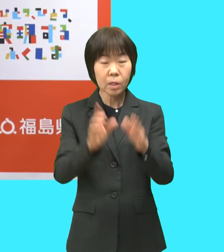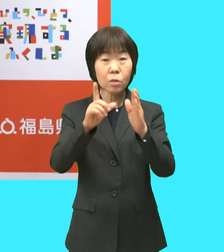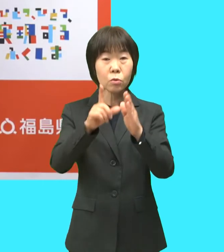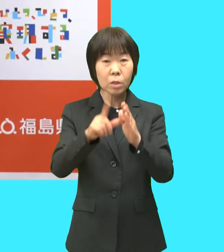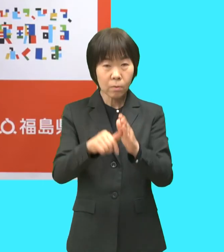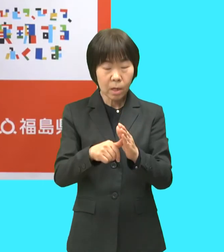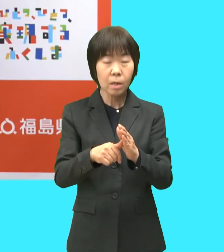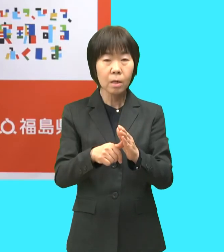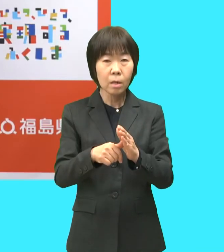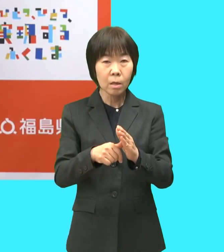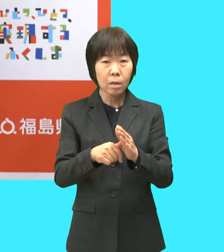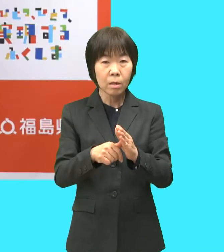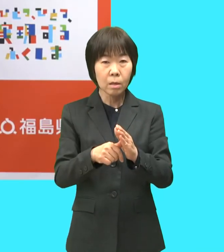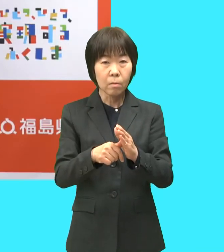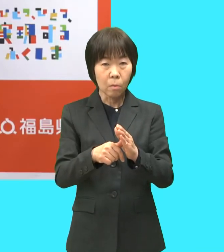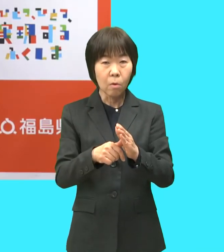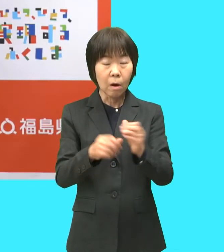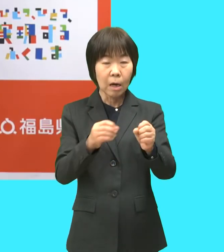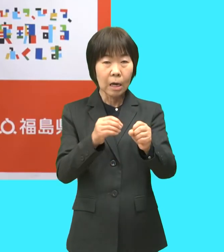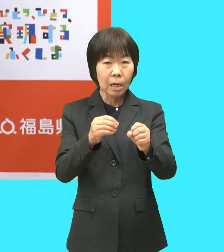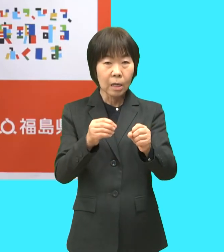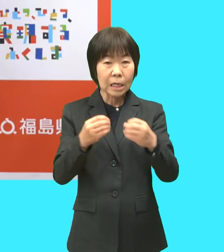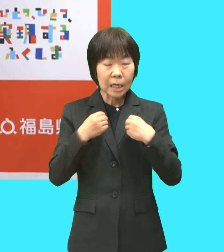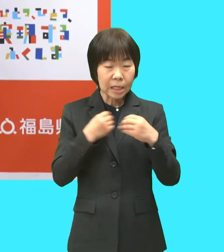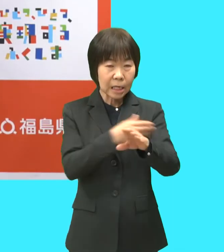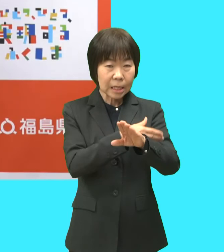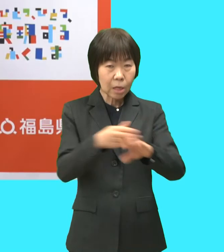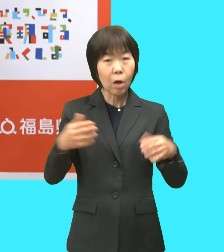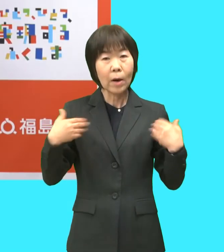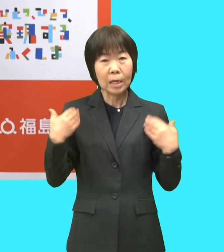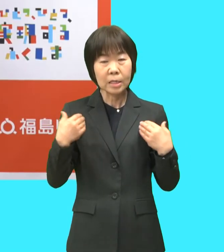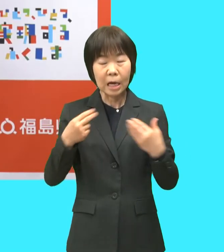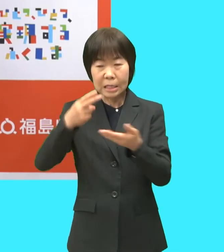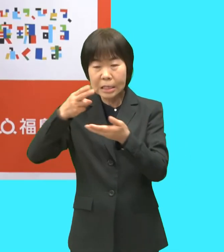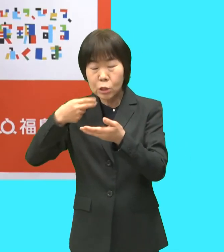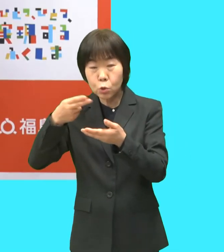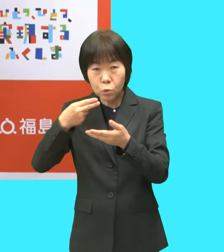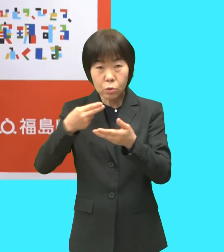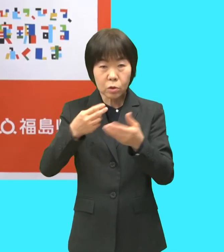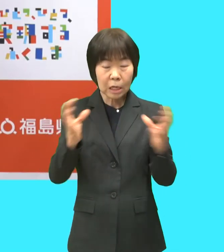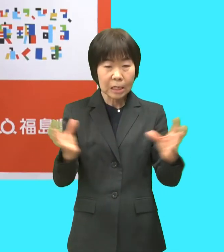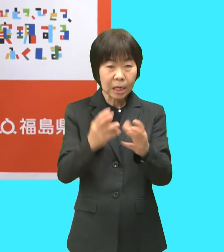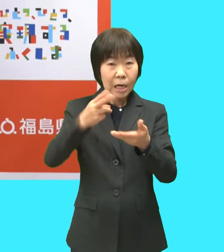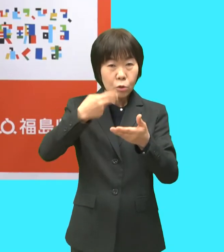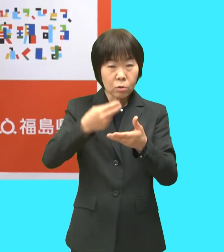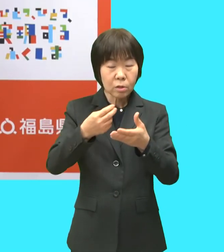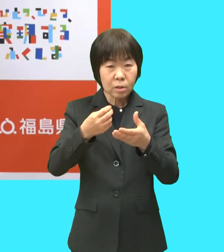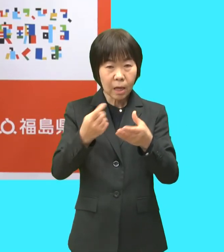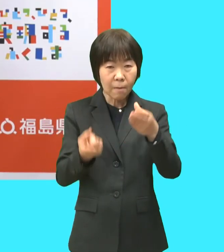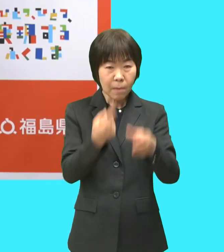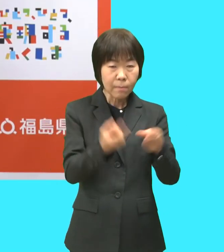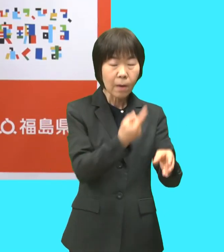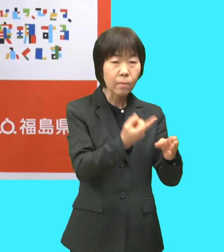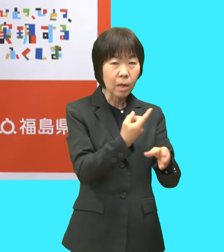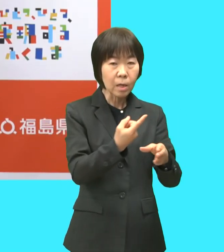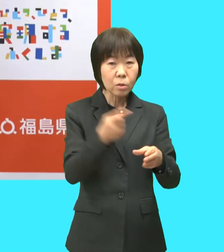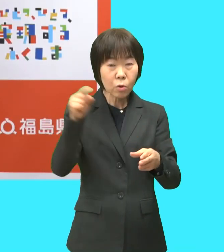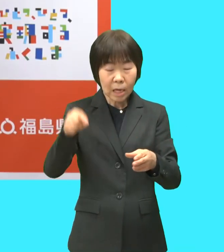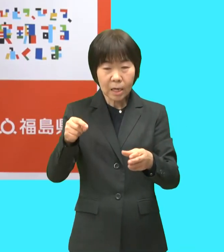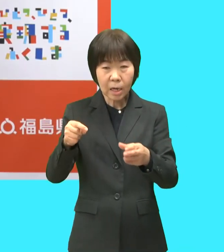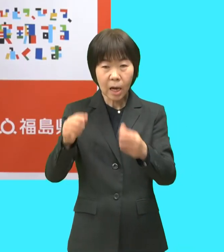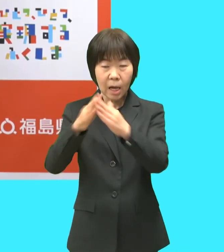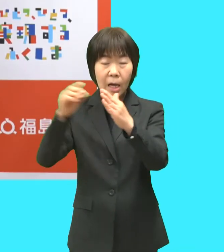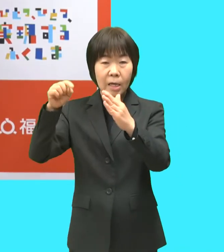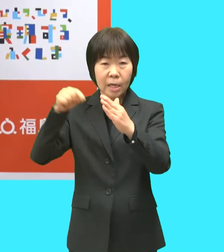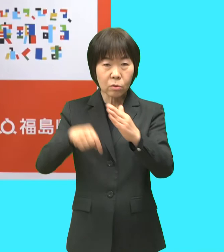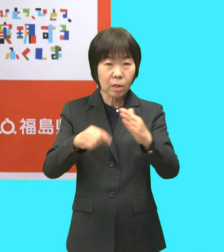りかなり市中感染的な飲食、会食によって発生し、それがまた家庭内、知人間で広が